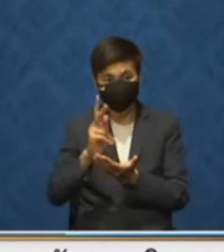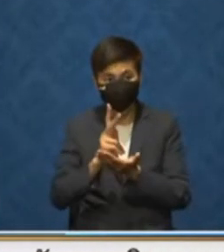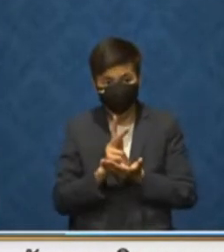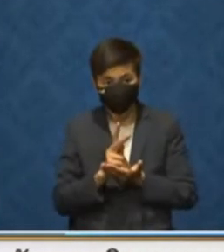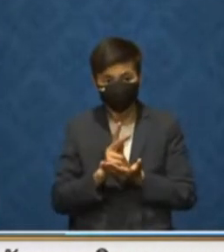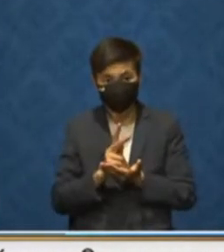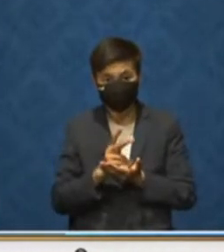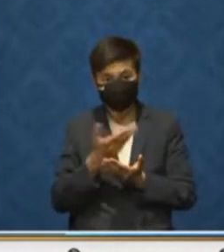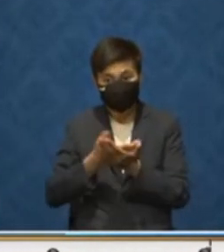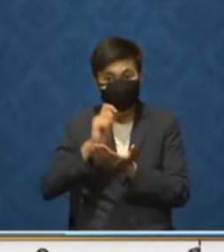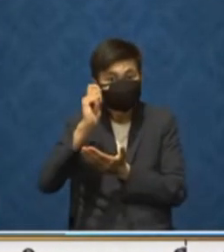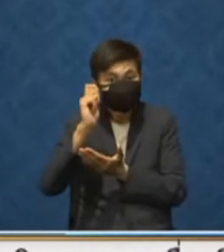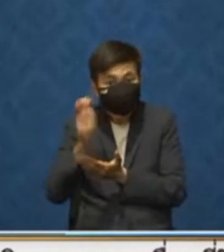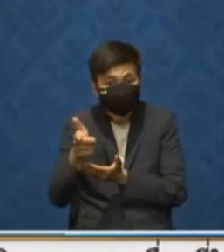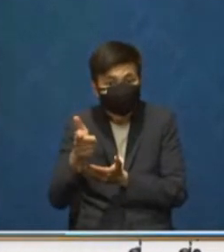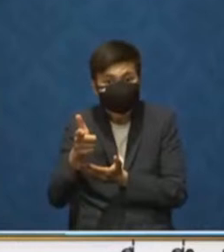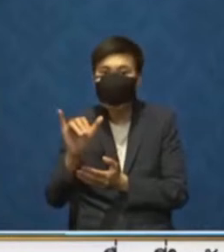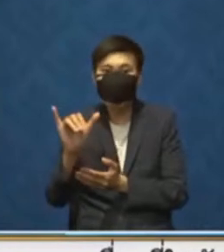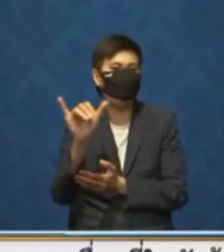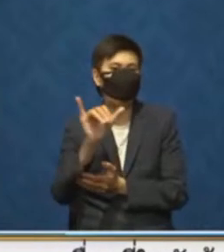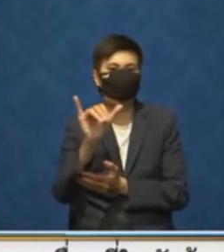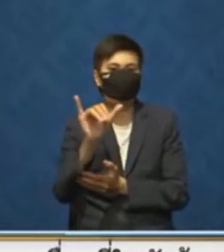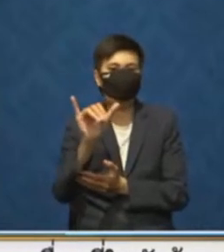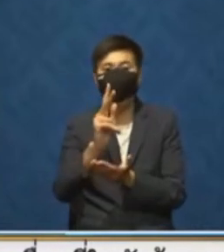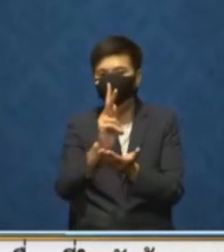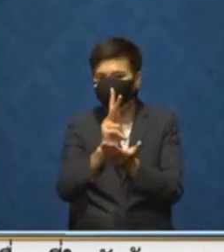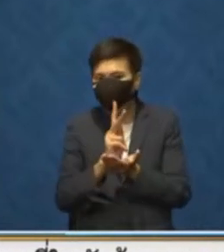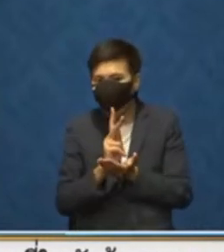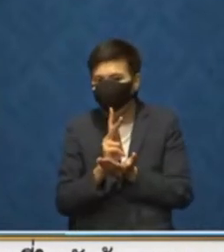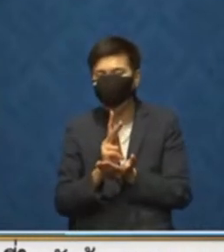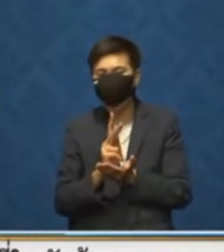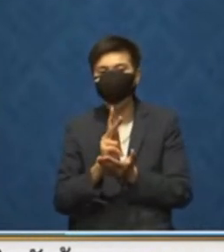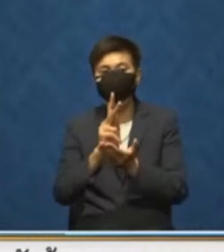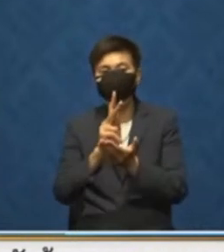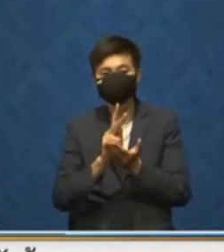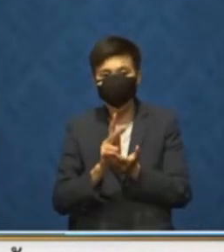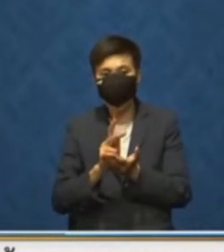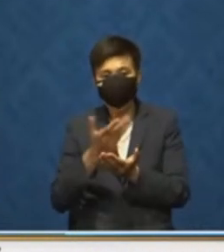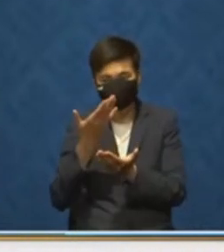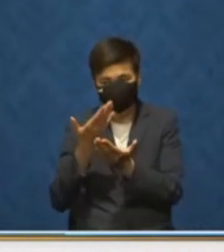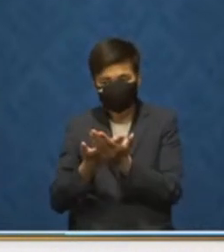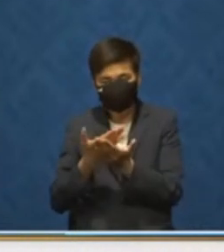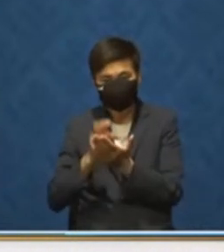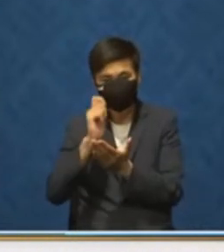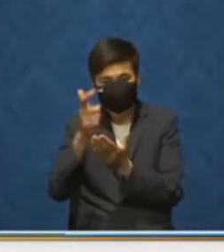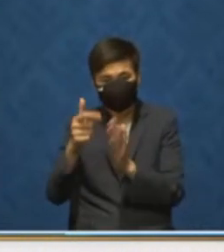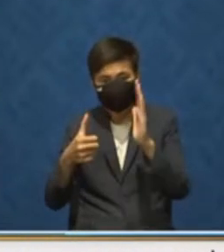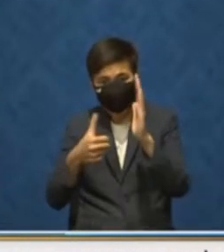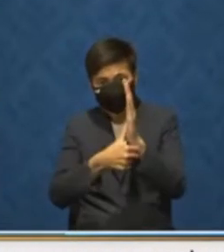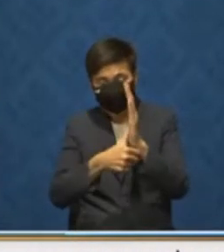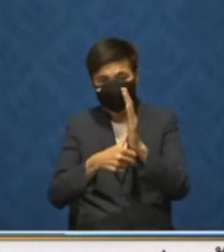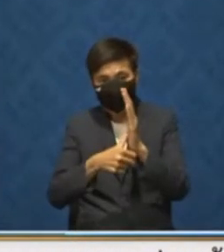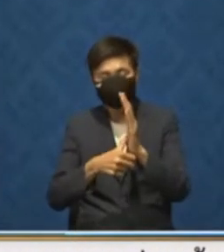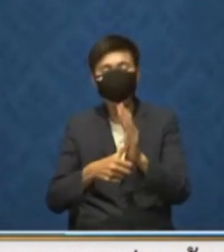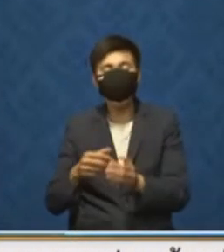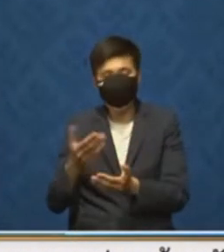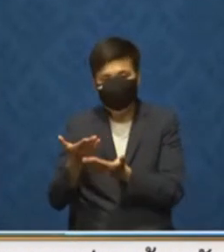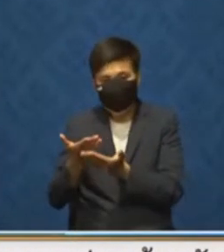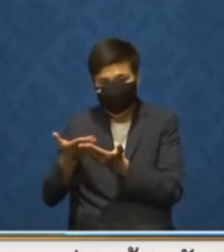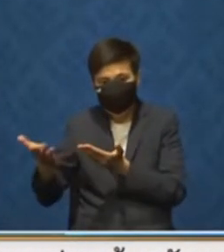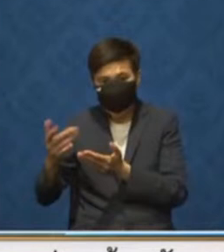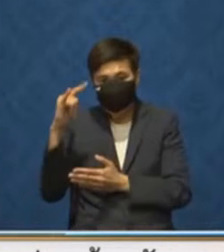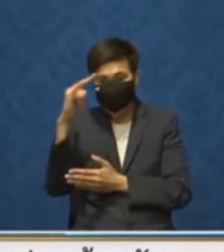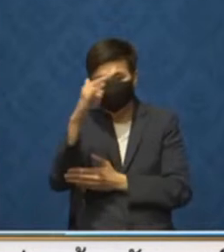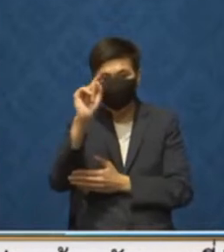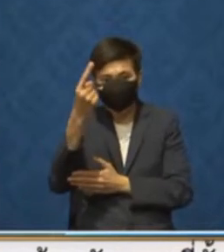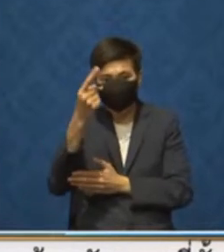ไม่ใช้หนี้เลยนะครับต้องยังต้องผู้มาใช้หนี้อีกนะแล้วยังซื้อเครื่องบินอีกนะครับปีใหม่นี้กอง